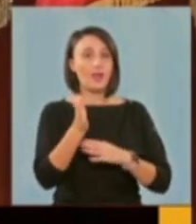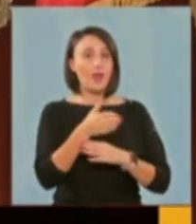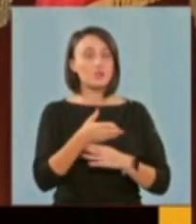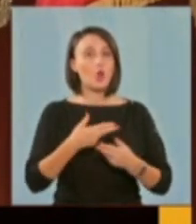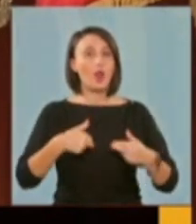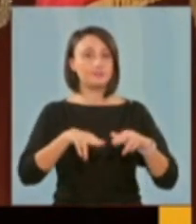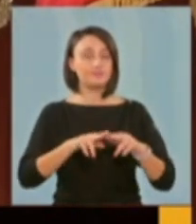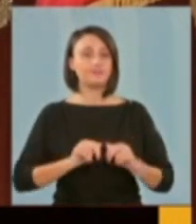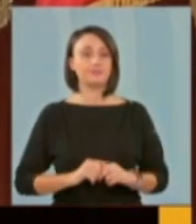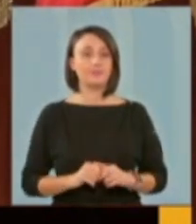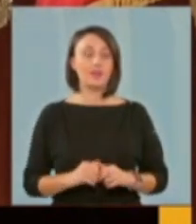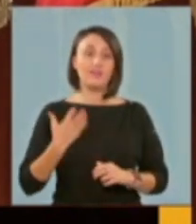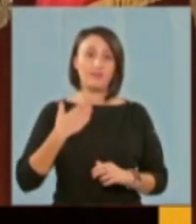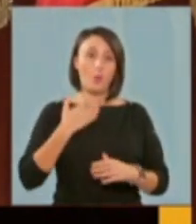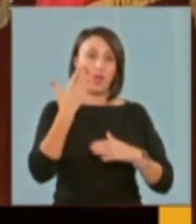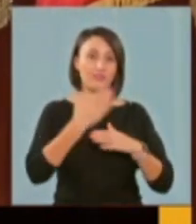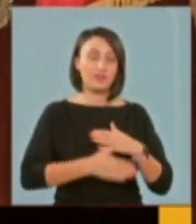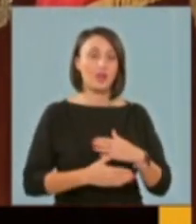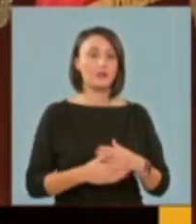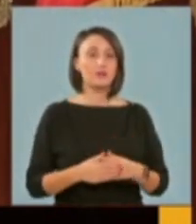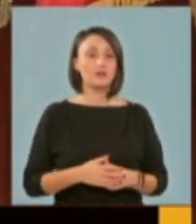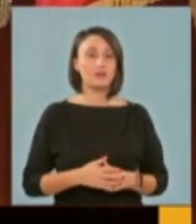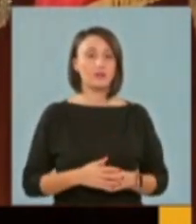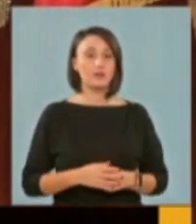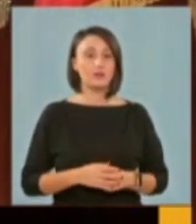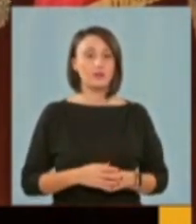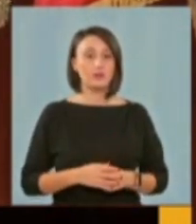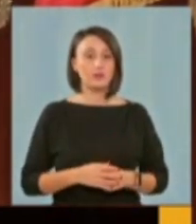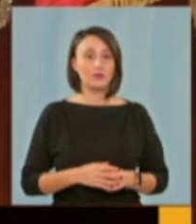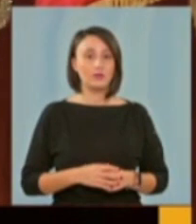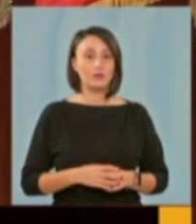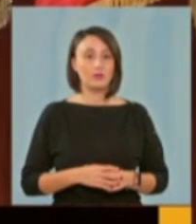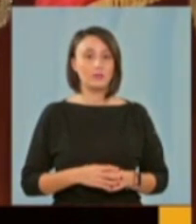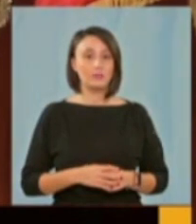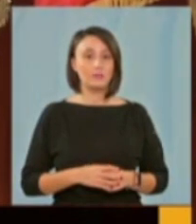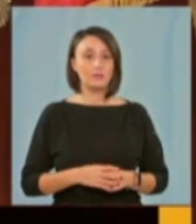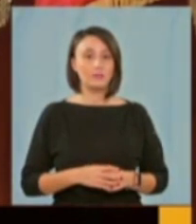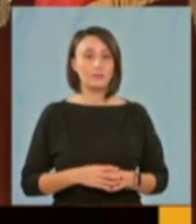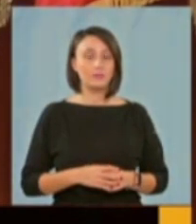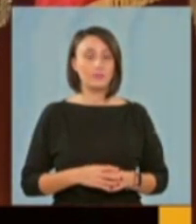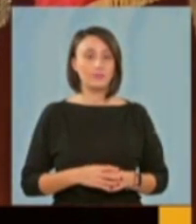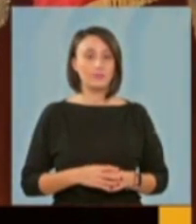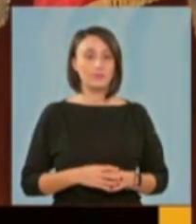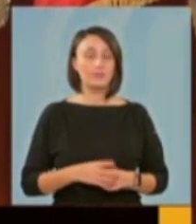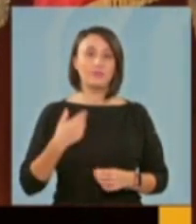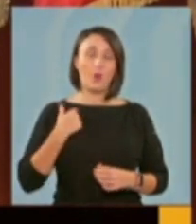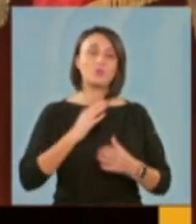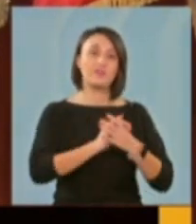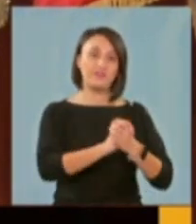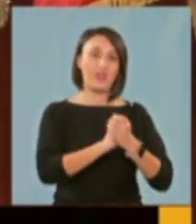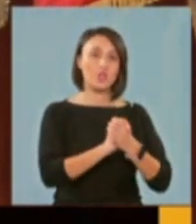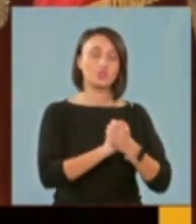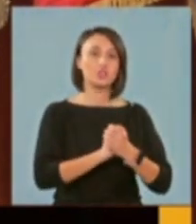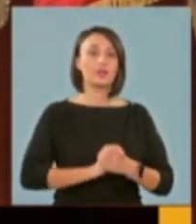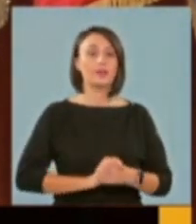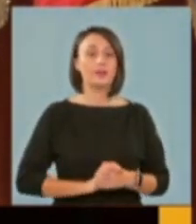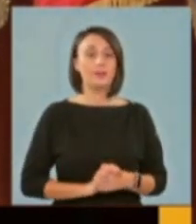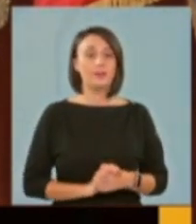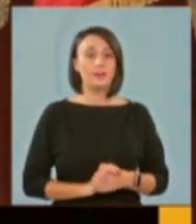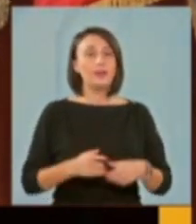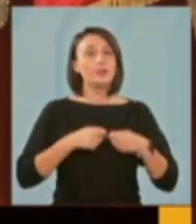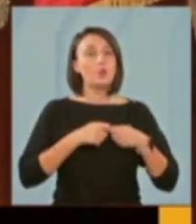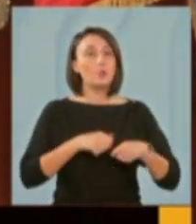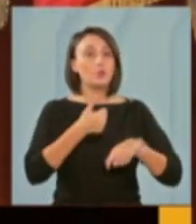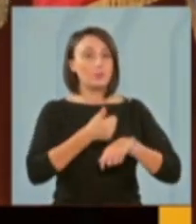noastre. Vreau la finalul acestor considerații să-l felicit încă o dată pe